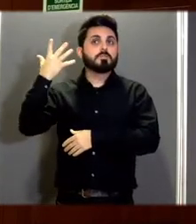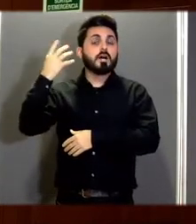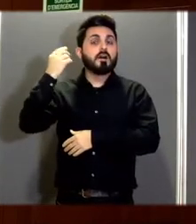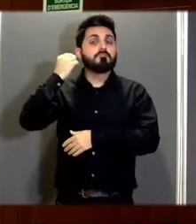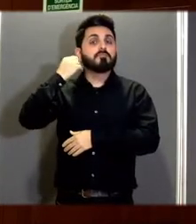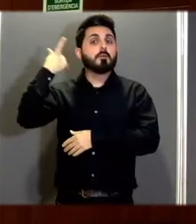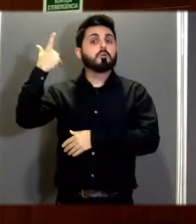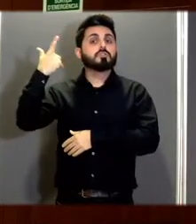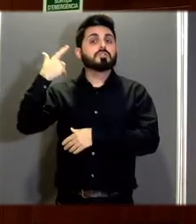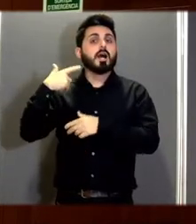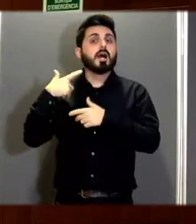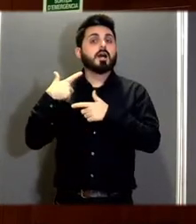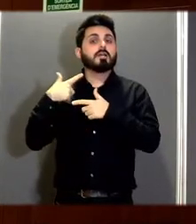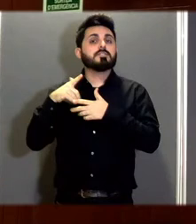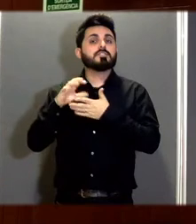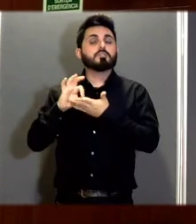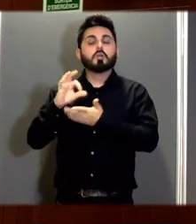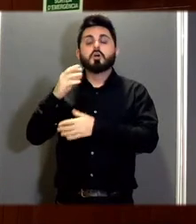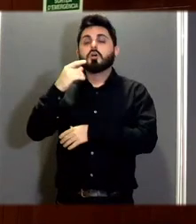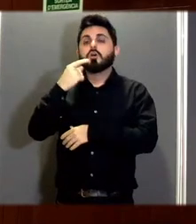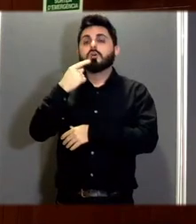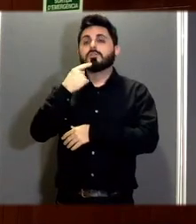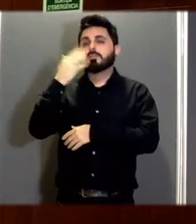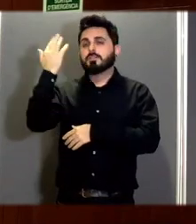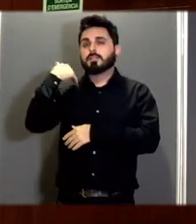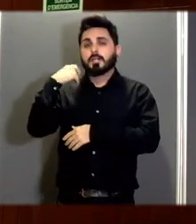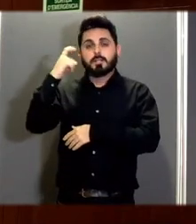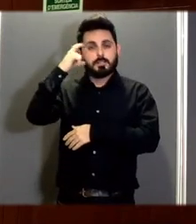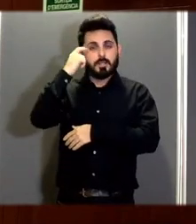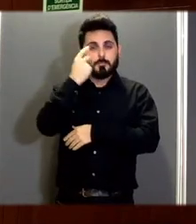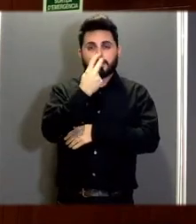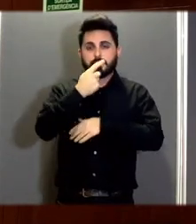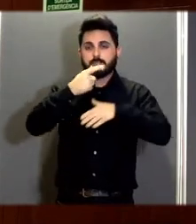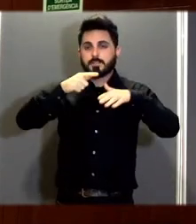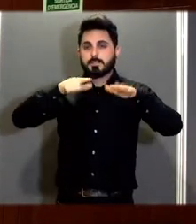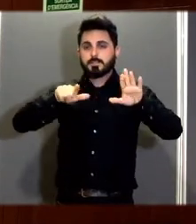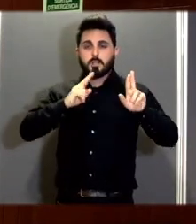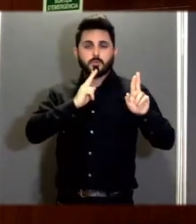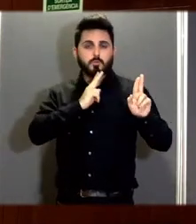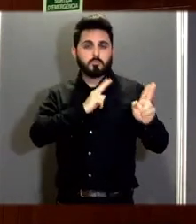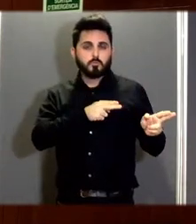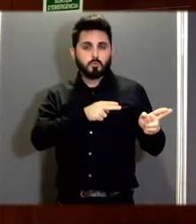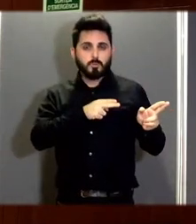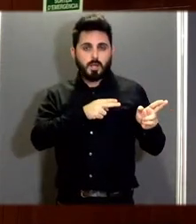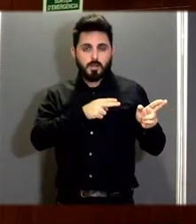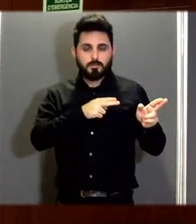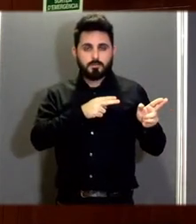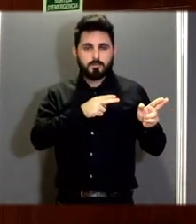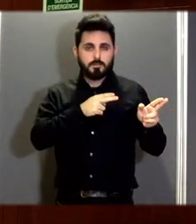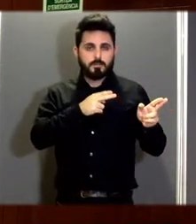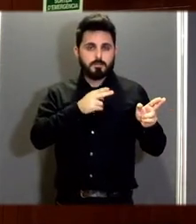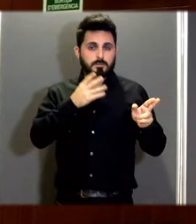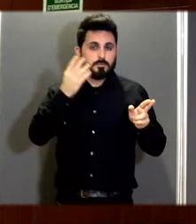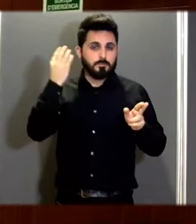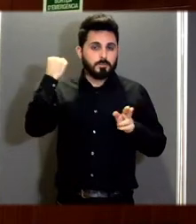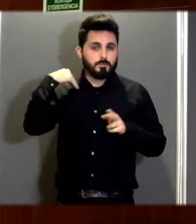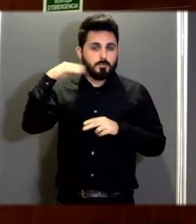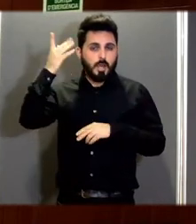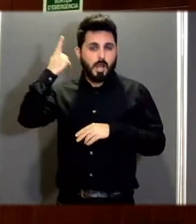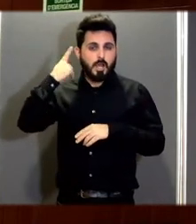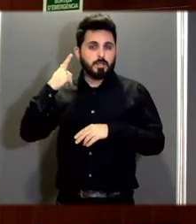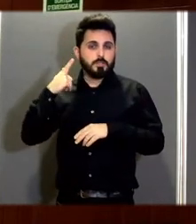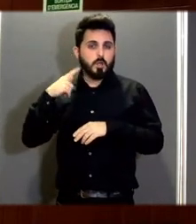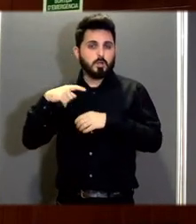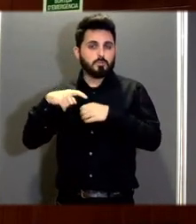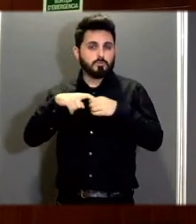la famosa sessió del 27 d'octubre, com vas saber exercir aquella solidaritat d'una